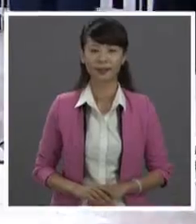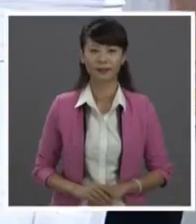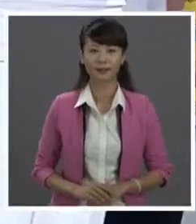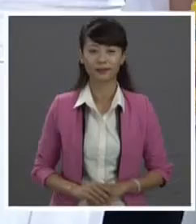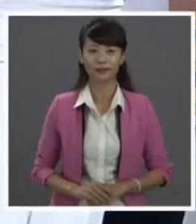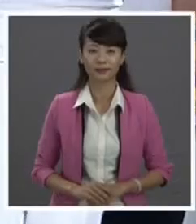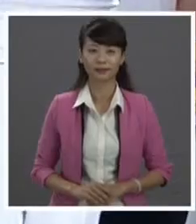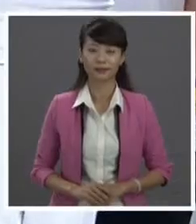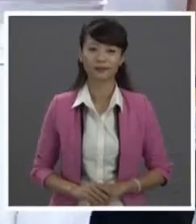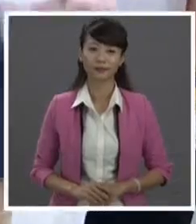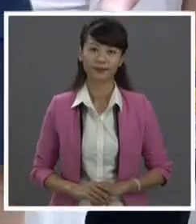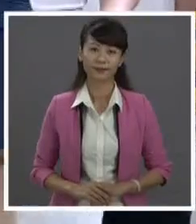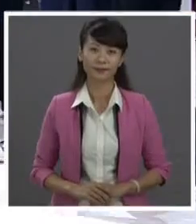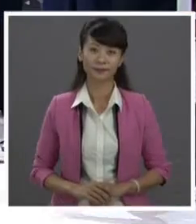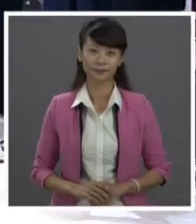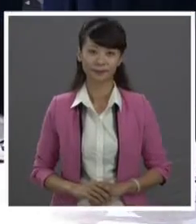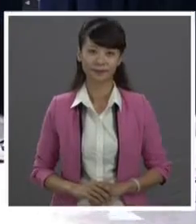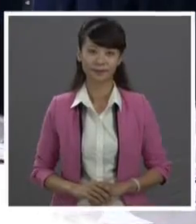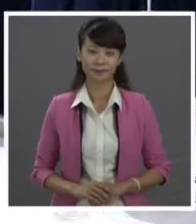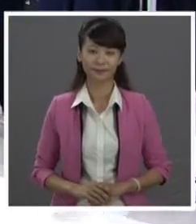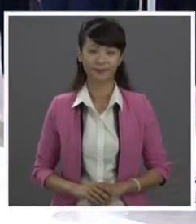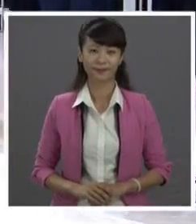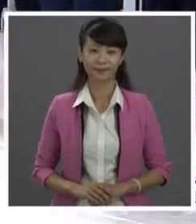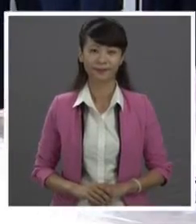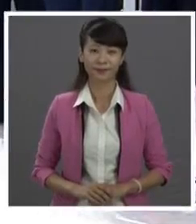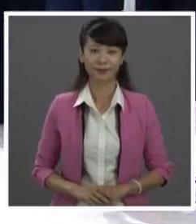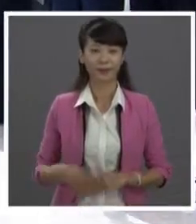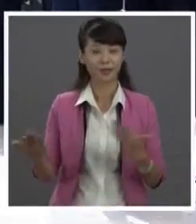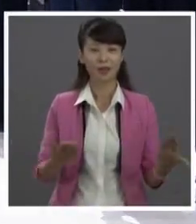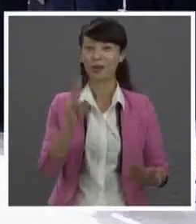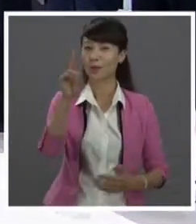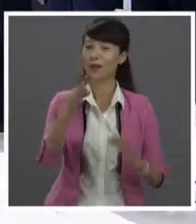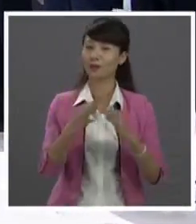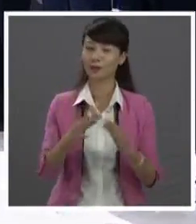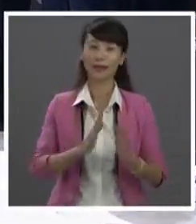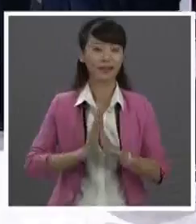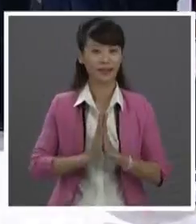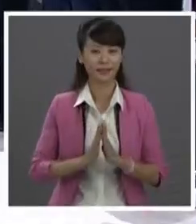给力 呀，好 哎，还有吗？ 我们这个让观众猜一下，